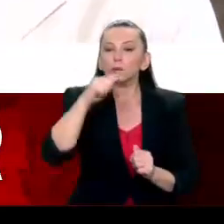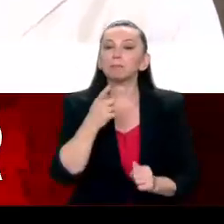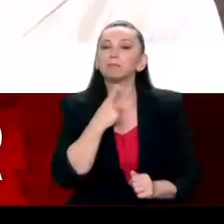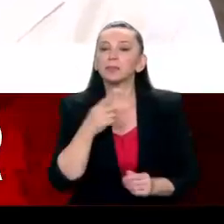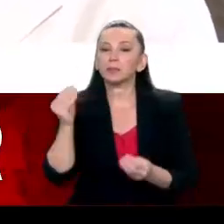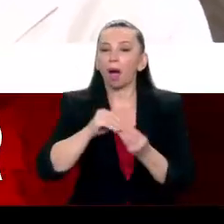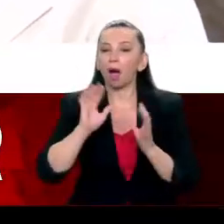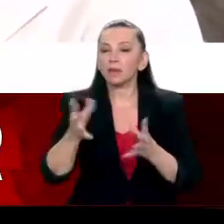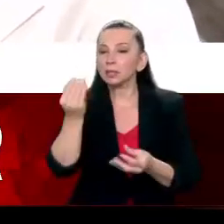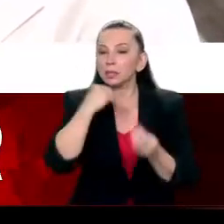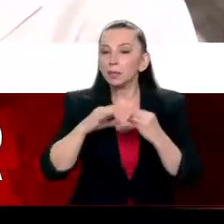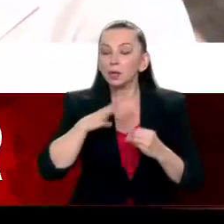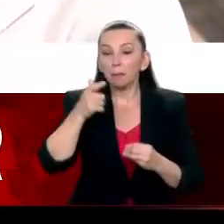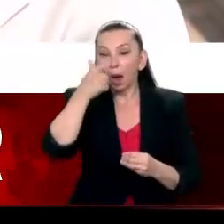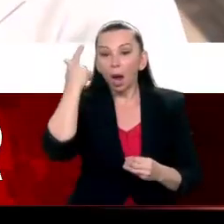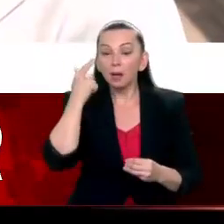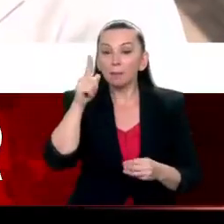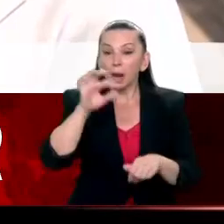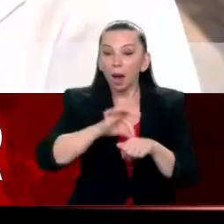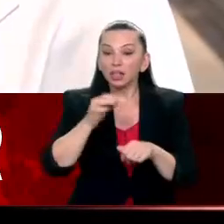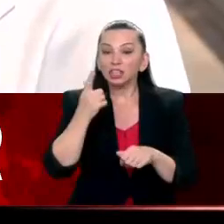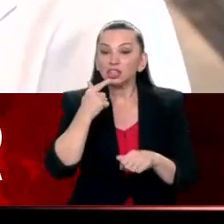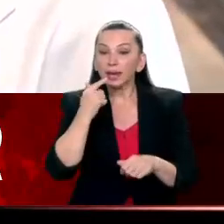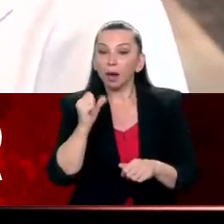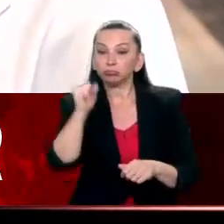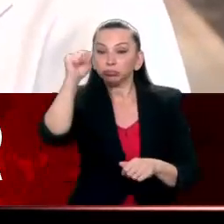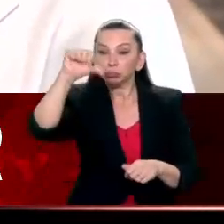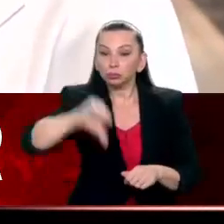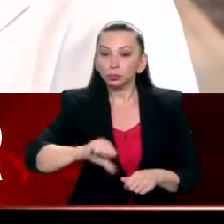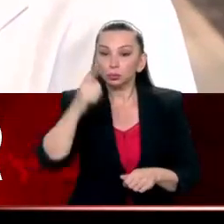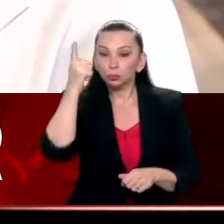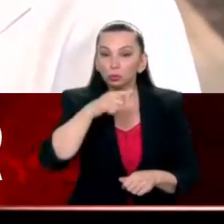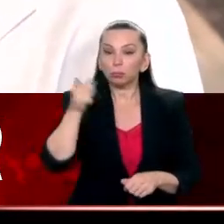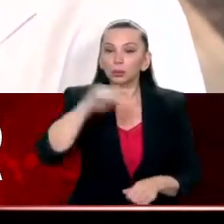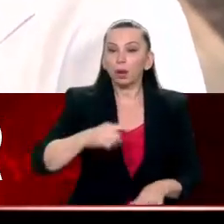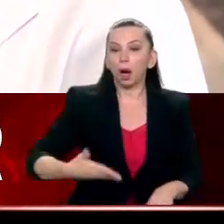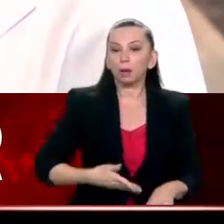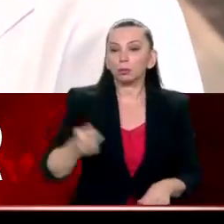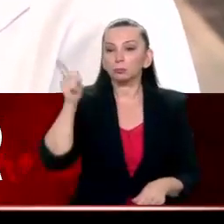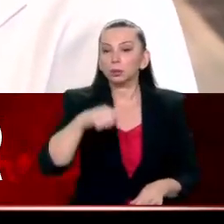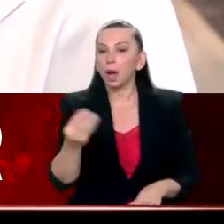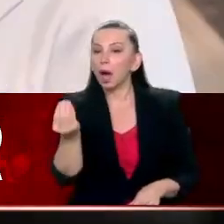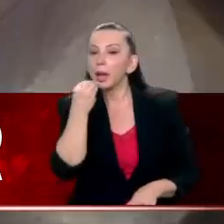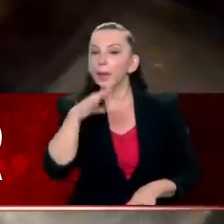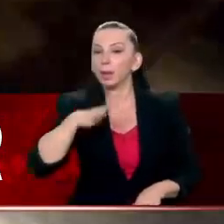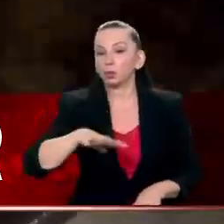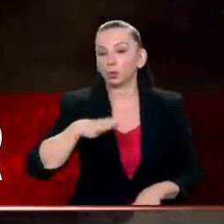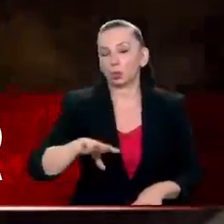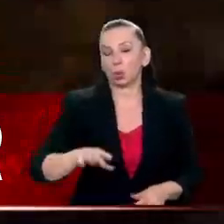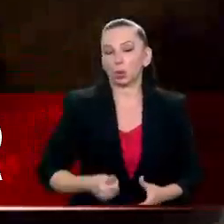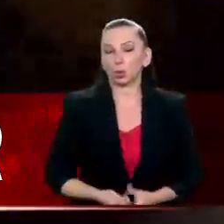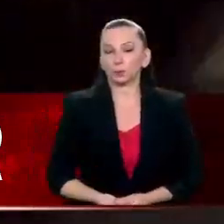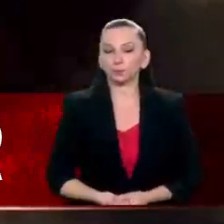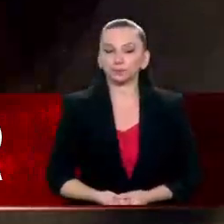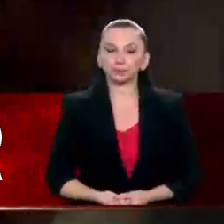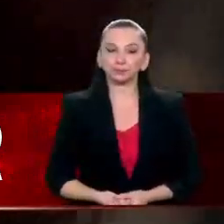Ama şeker ani şeker yükselmesi ve düşmesi yaptığı için kişi acıkıyor ve tekrar yemek istiyor.